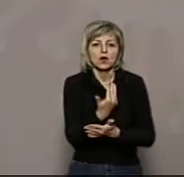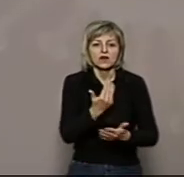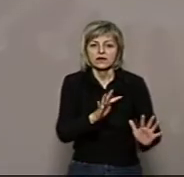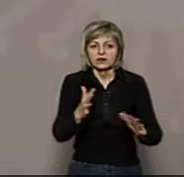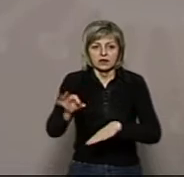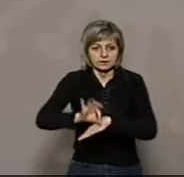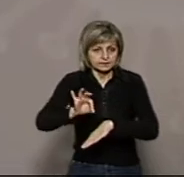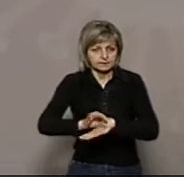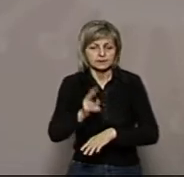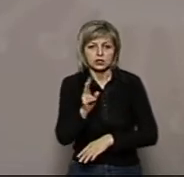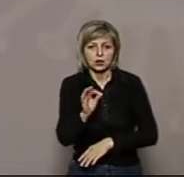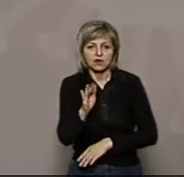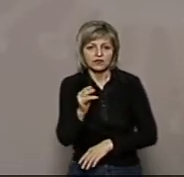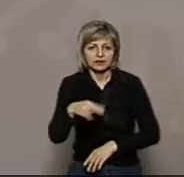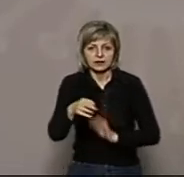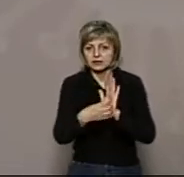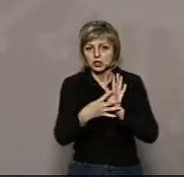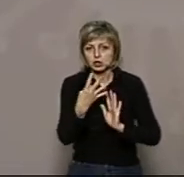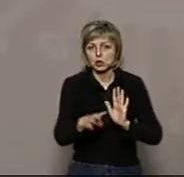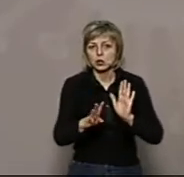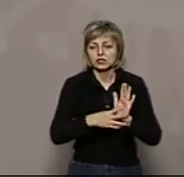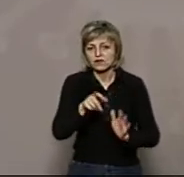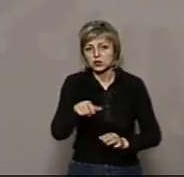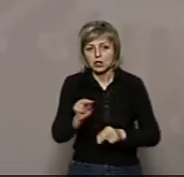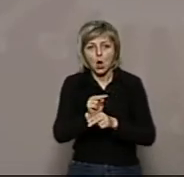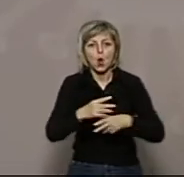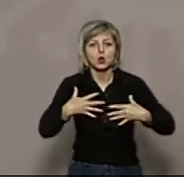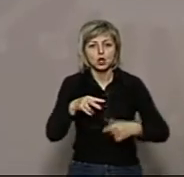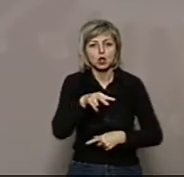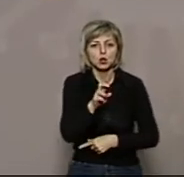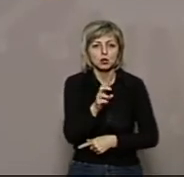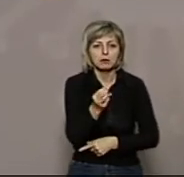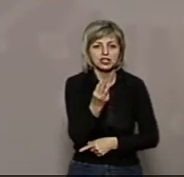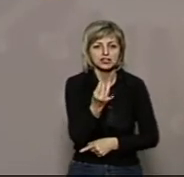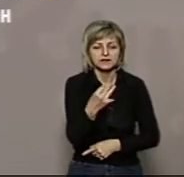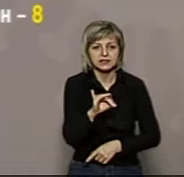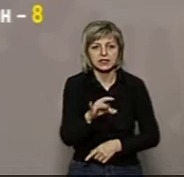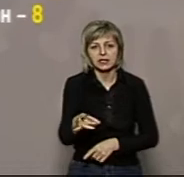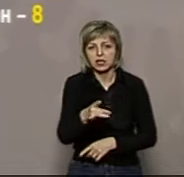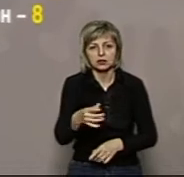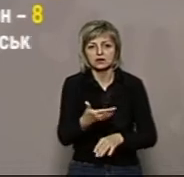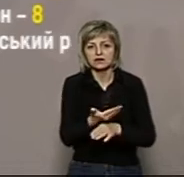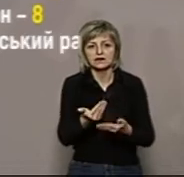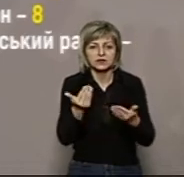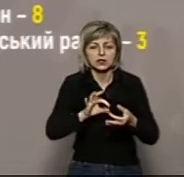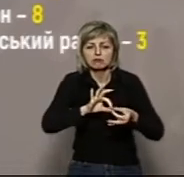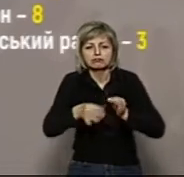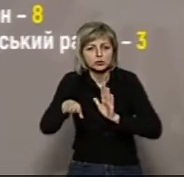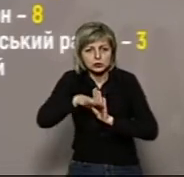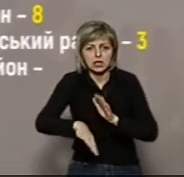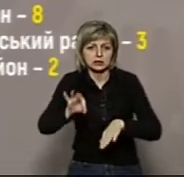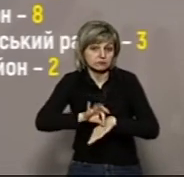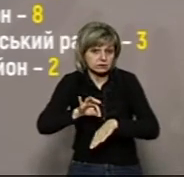хвороби COVID-19. 49 людей одужали. У Любешівському районі від ускладнень коронавірусу померла одна